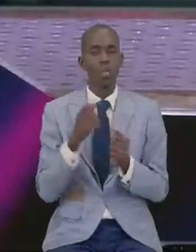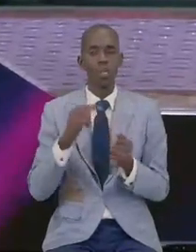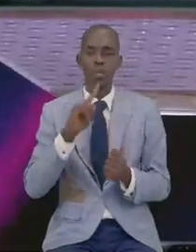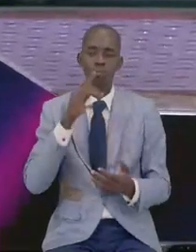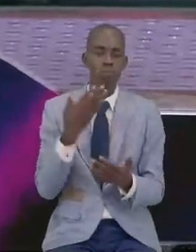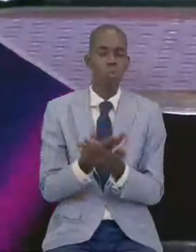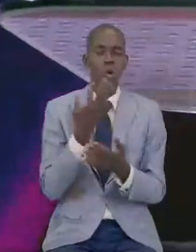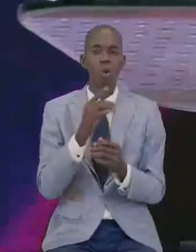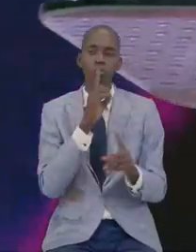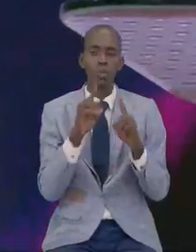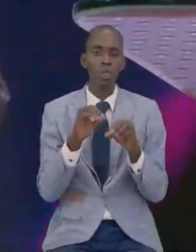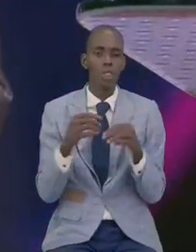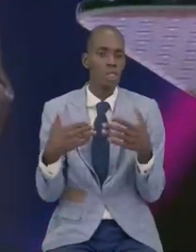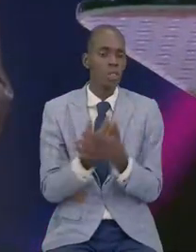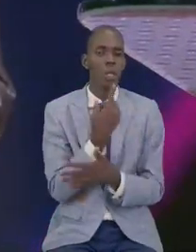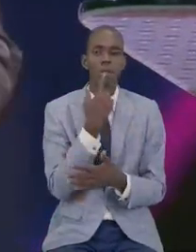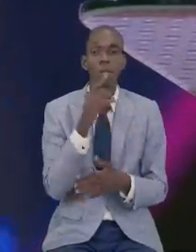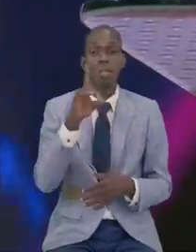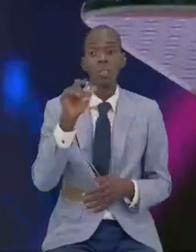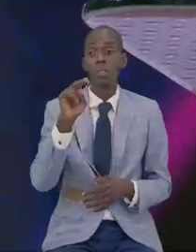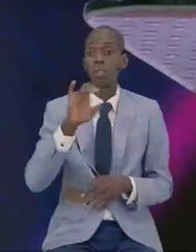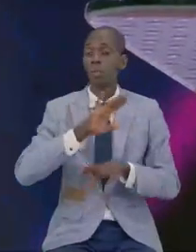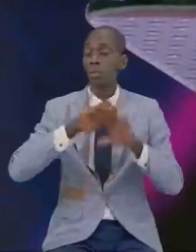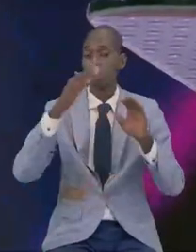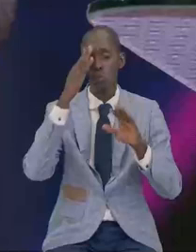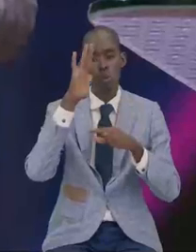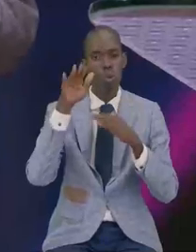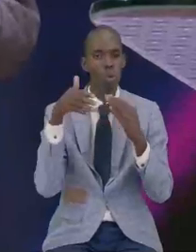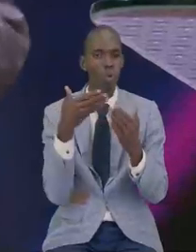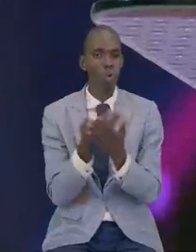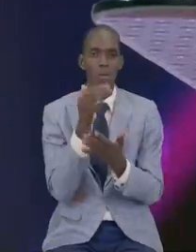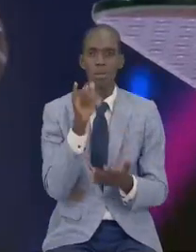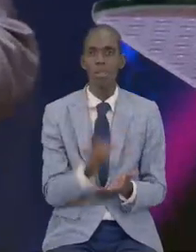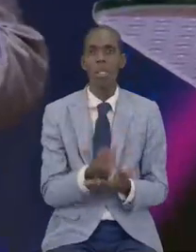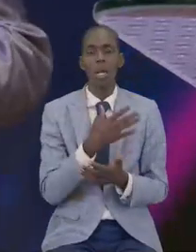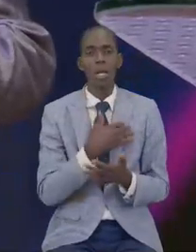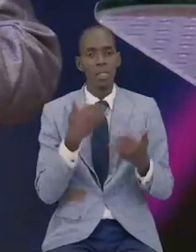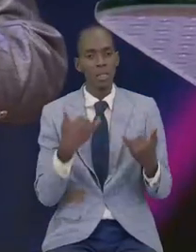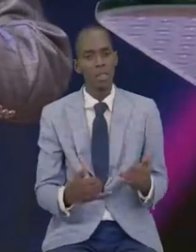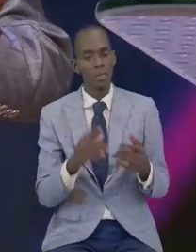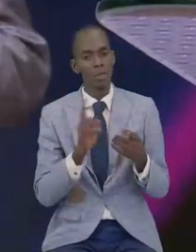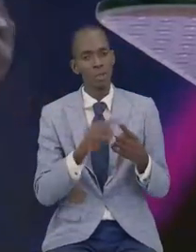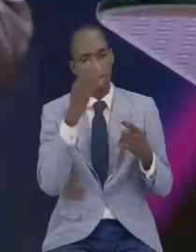autre langue. Daniel ne connaissait pas tout cela, et de connaître les détails